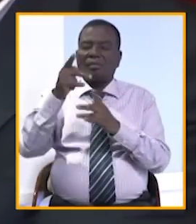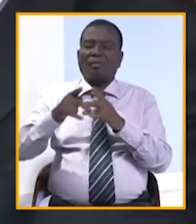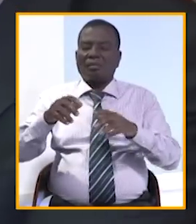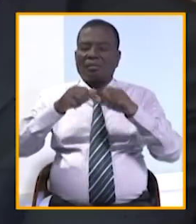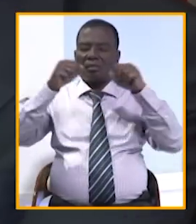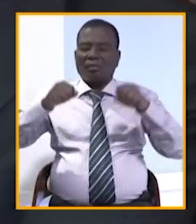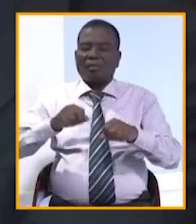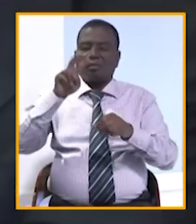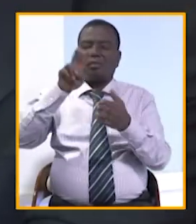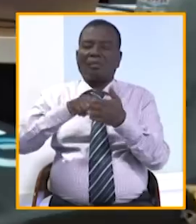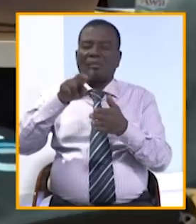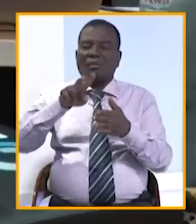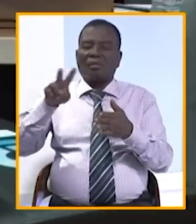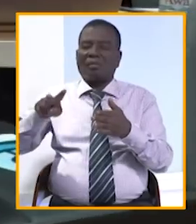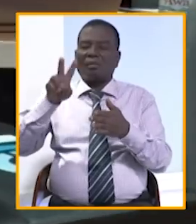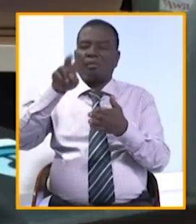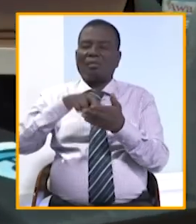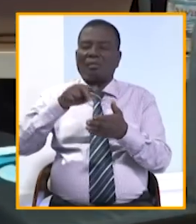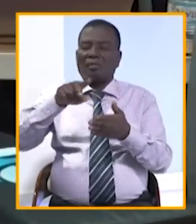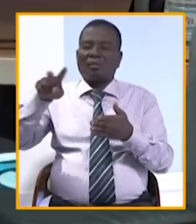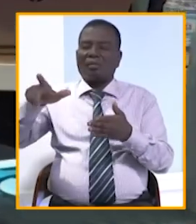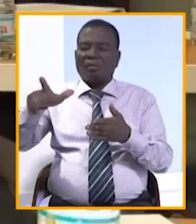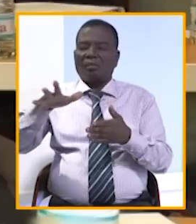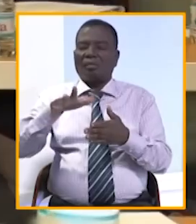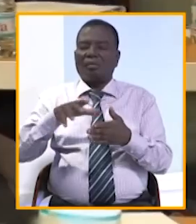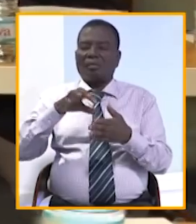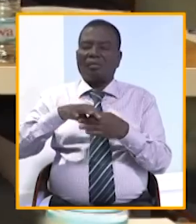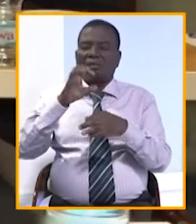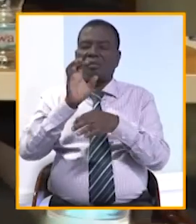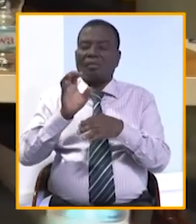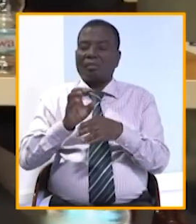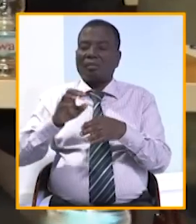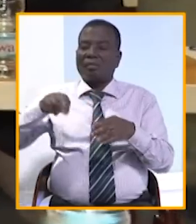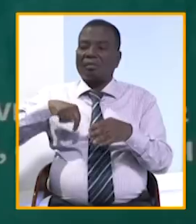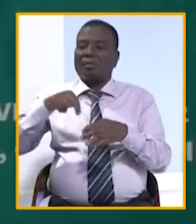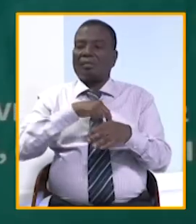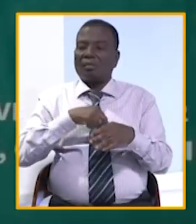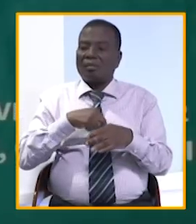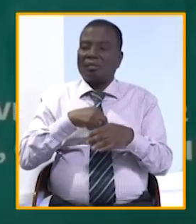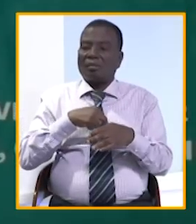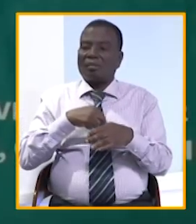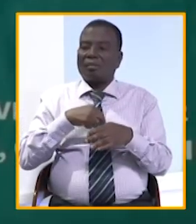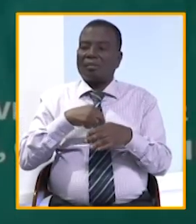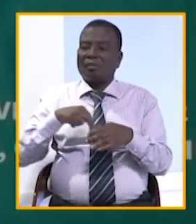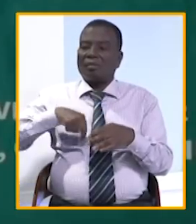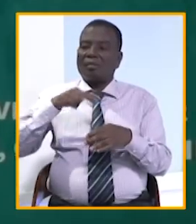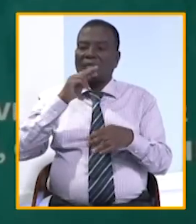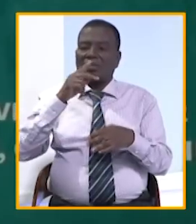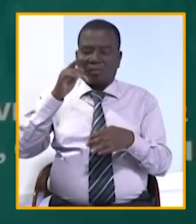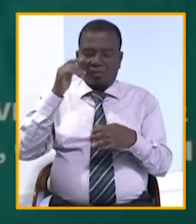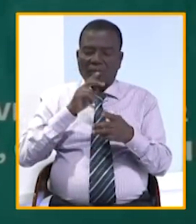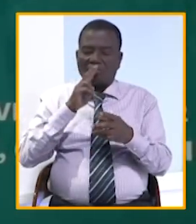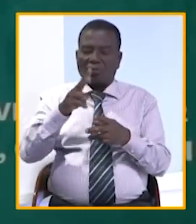stratégique 2022-2025 de l'union douanière de la CEDEAO. Nous, administration douanière, nous sommes